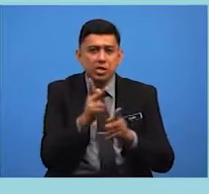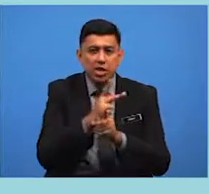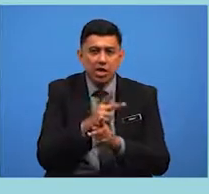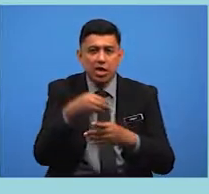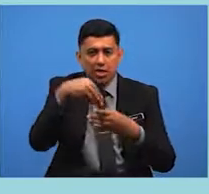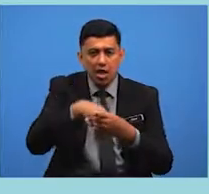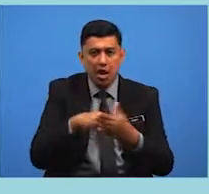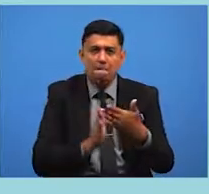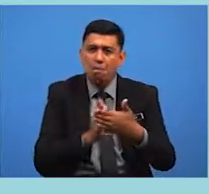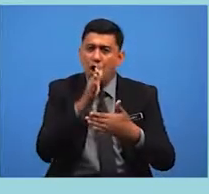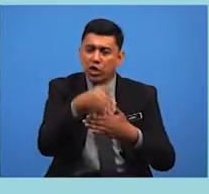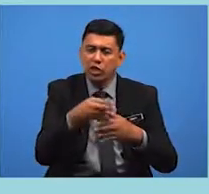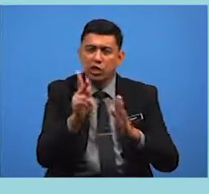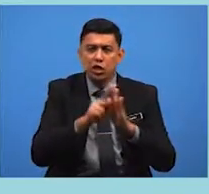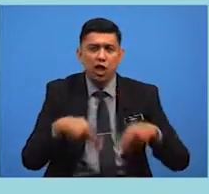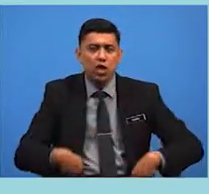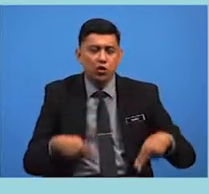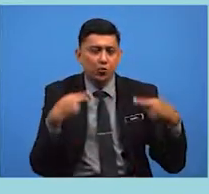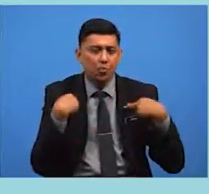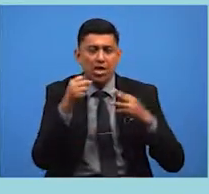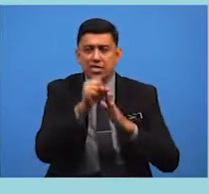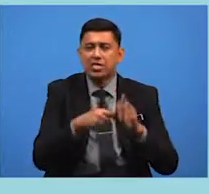dalam mengharungi kehidupan seharian.